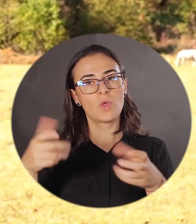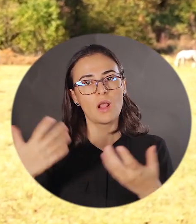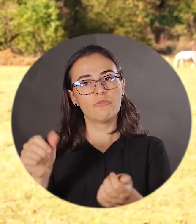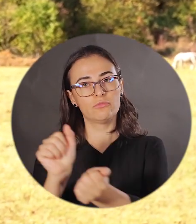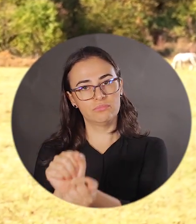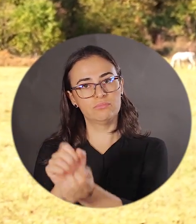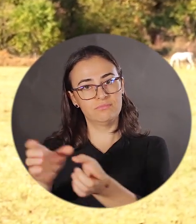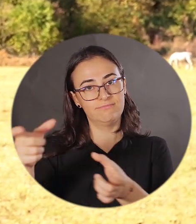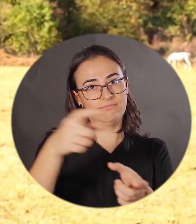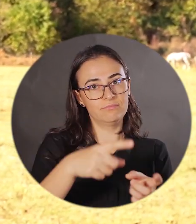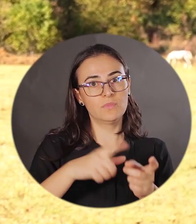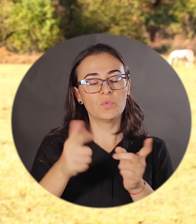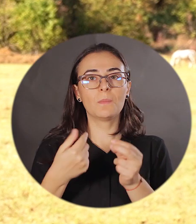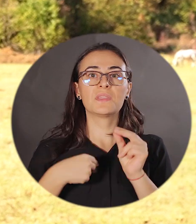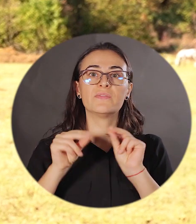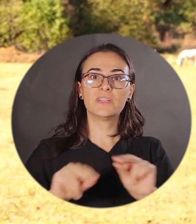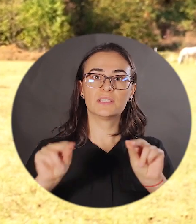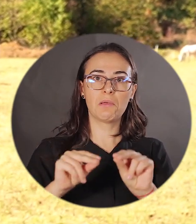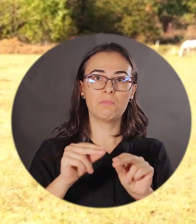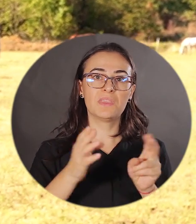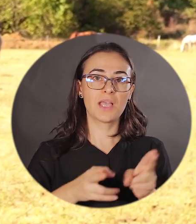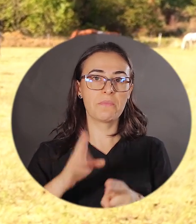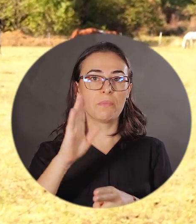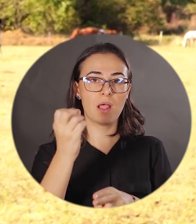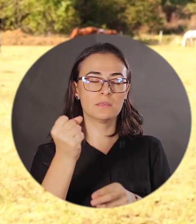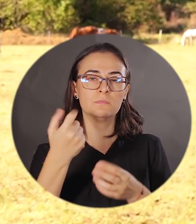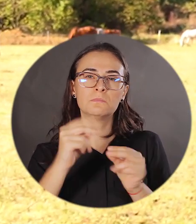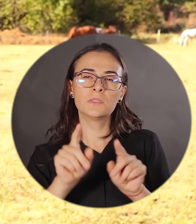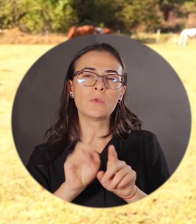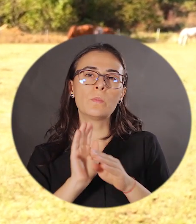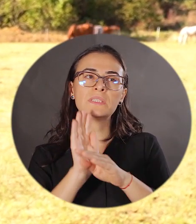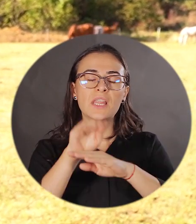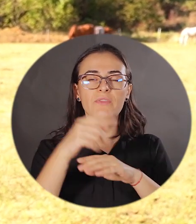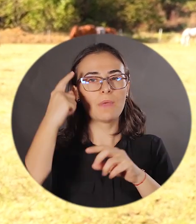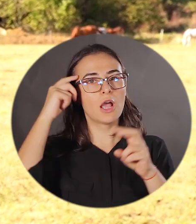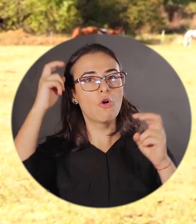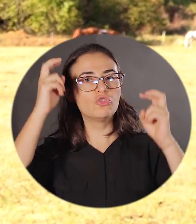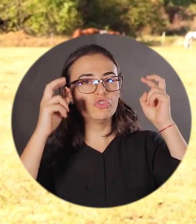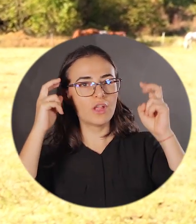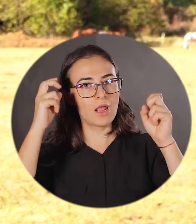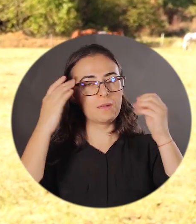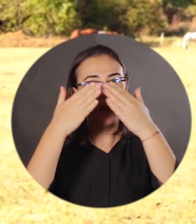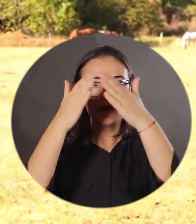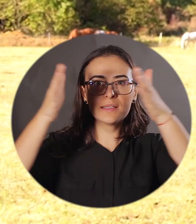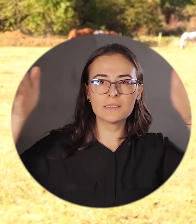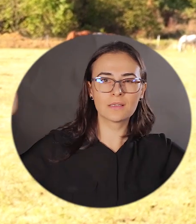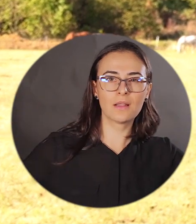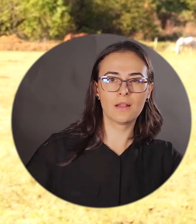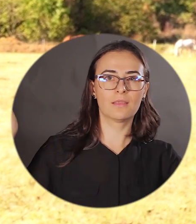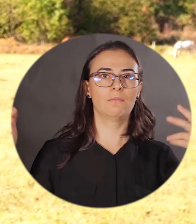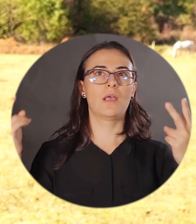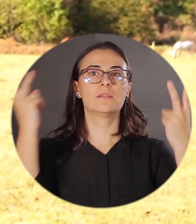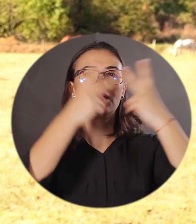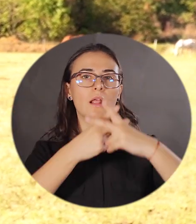să practice Bars și în timpul de detenție cei care sunt acolo să înceapă să schimbe conștiințe în lanț. Oameni care sunt